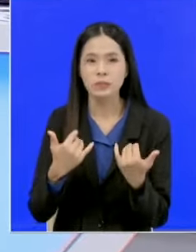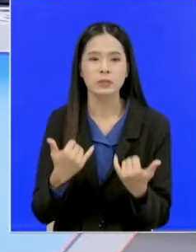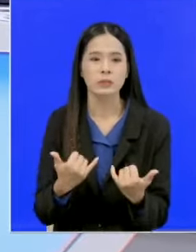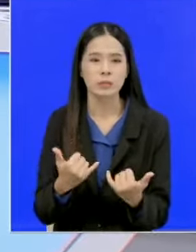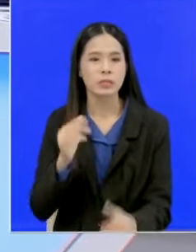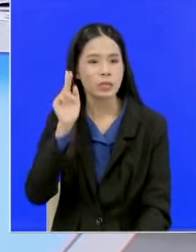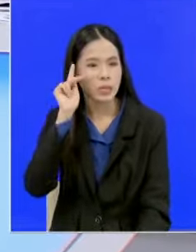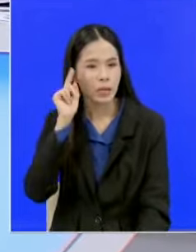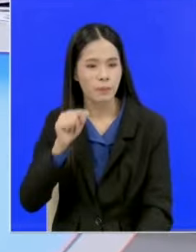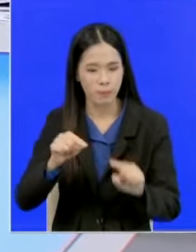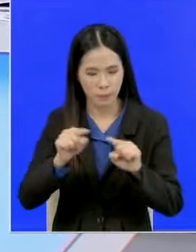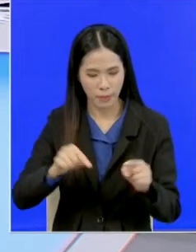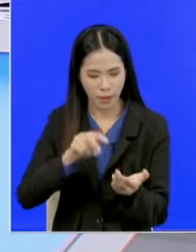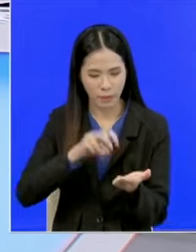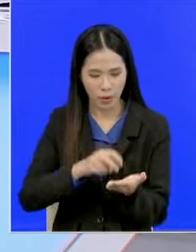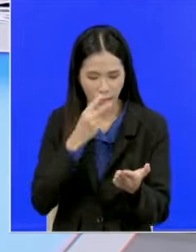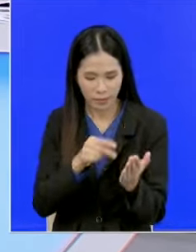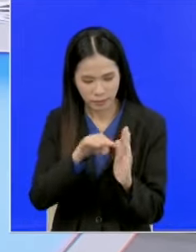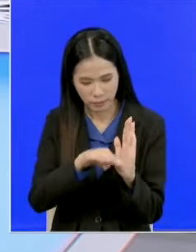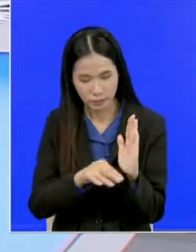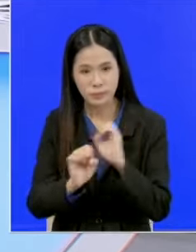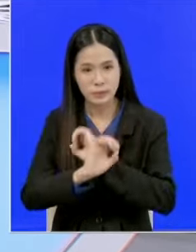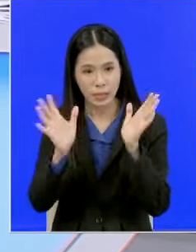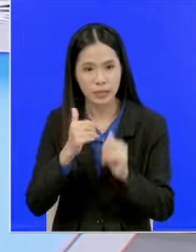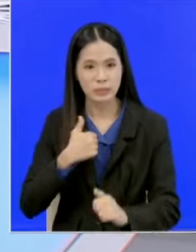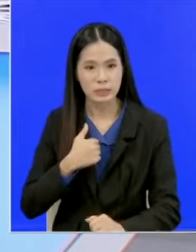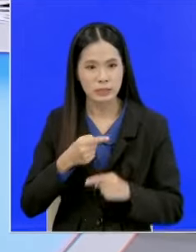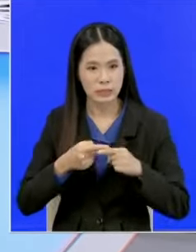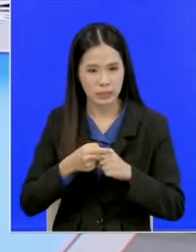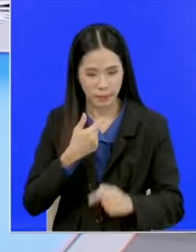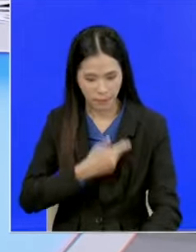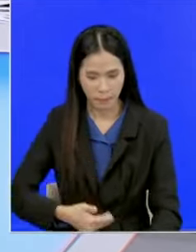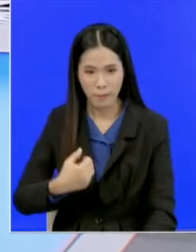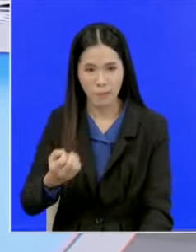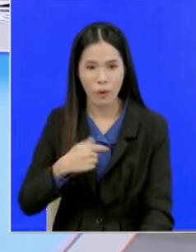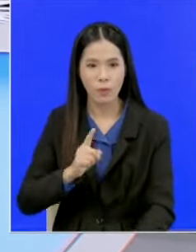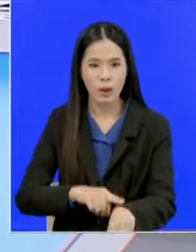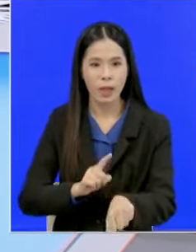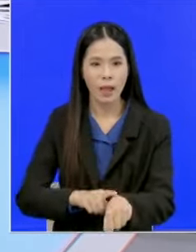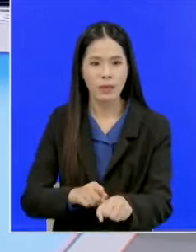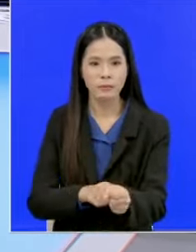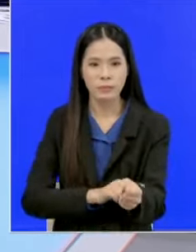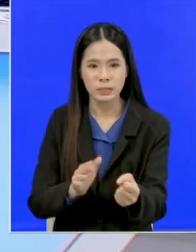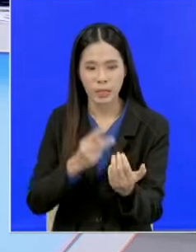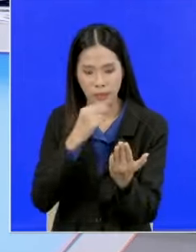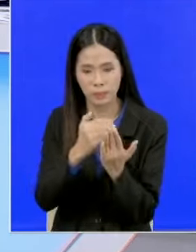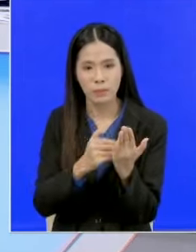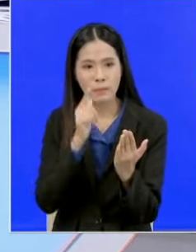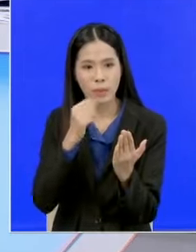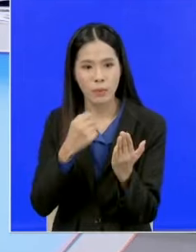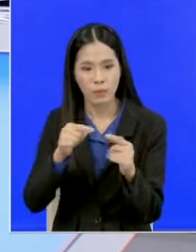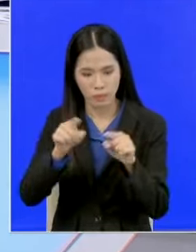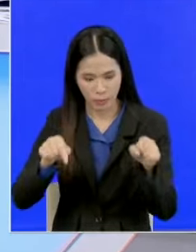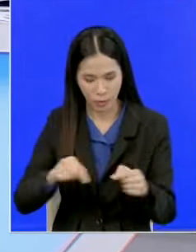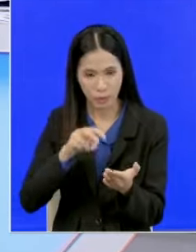มันใบรับรองแพทย์มันชี้ชัดหมดน ะ ช้ำทั้งตัว ใช่ด้วยคำเคารพท่านบอกไม่ช้านะเห็นใบรับรองแพทย์ชี้ชัดหมดแต่แม่บอกก็มีใบรับรองแ